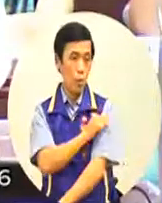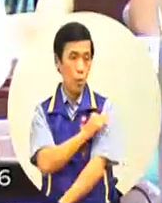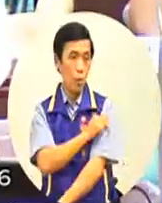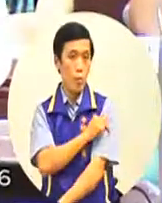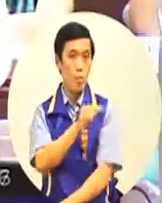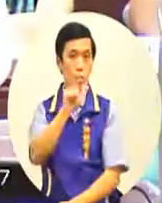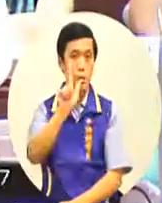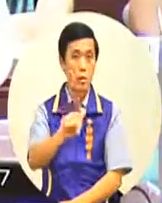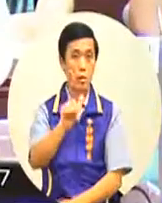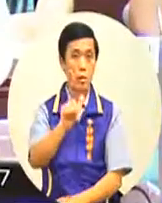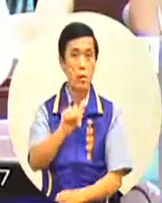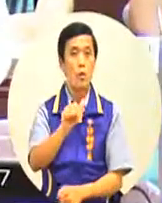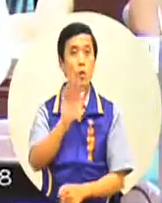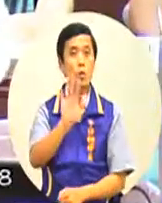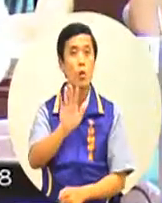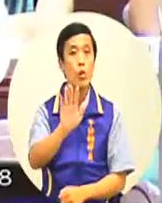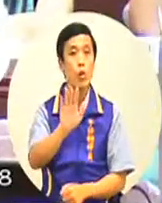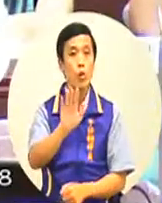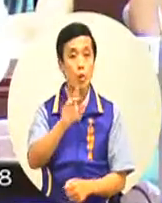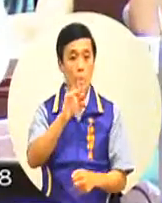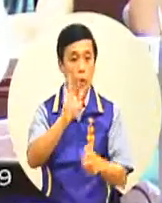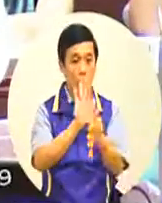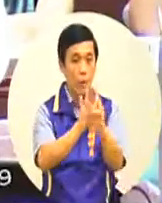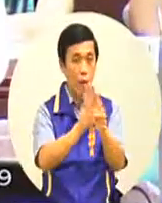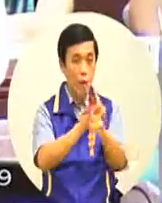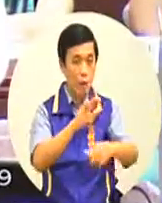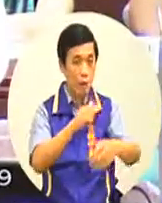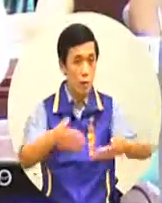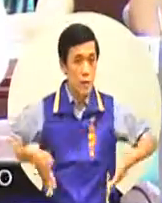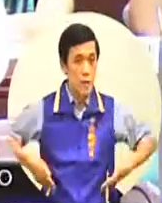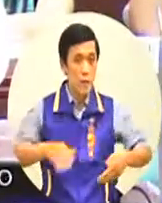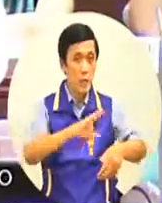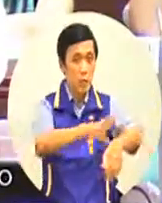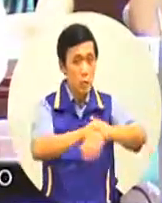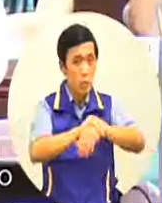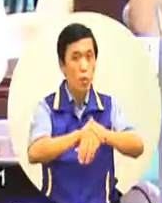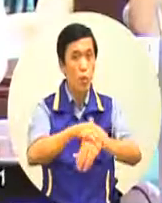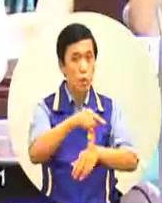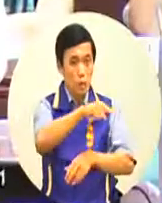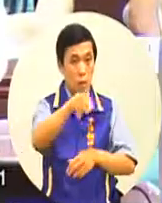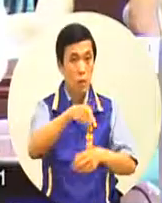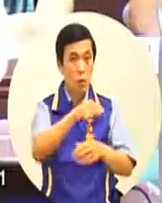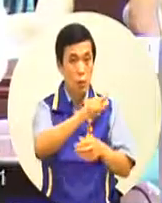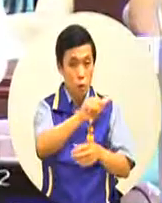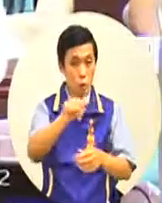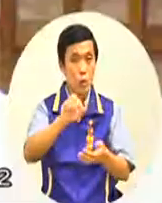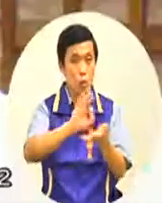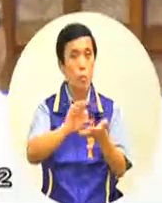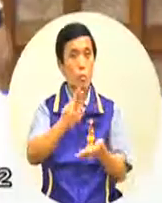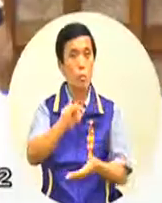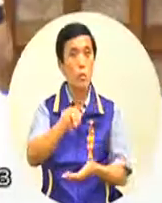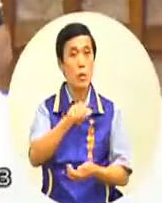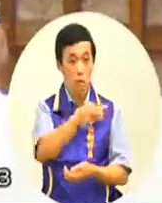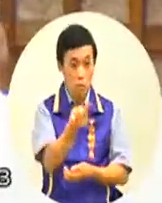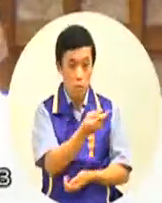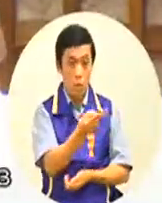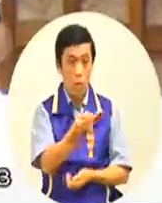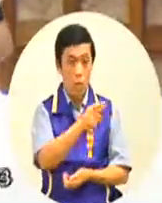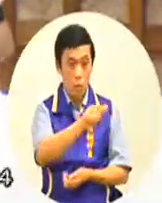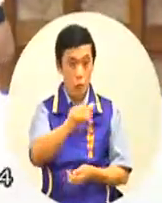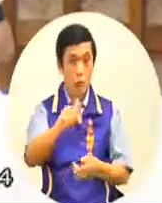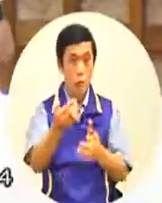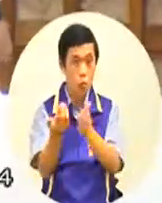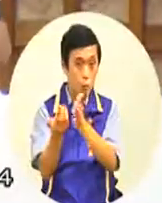他为了急救有需要的时候，这些设备就是可以救命用的。 所以一定这两项东西一定要准备